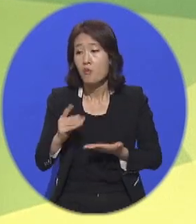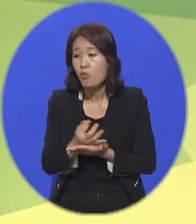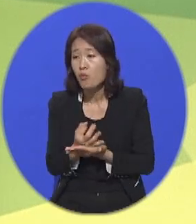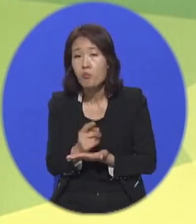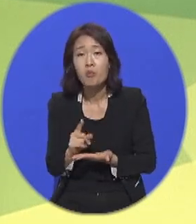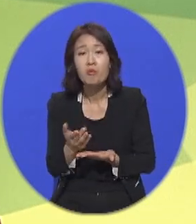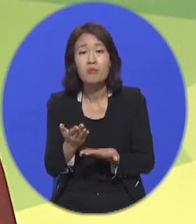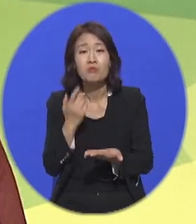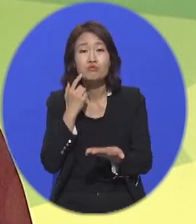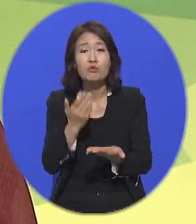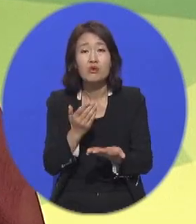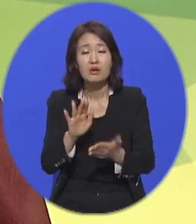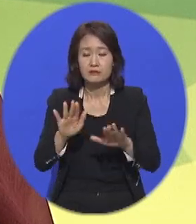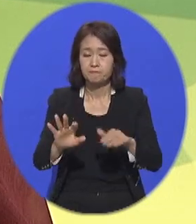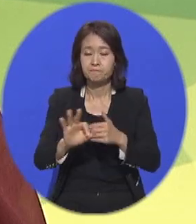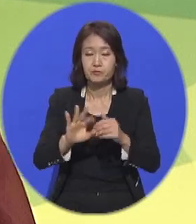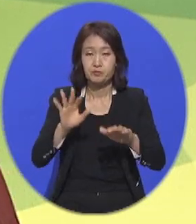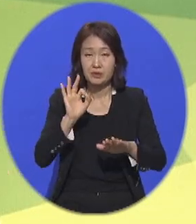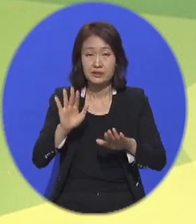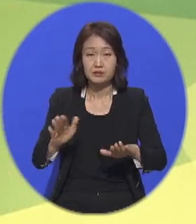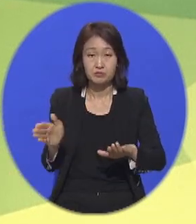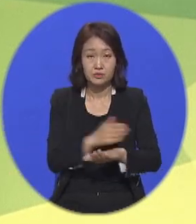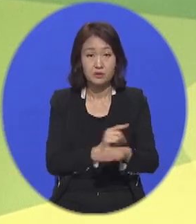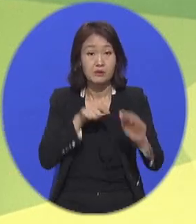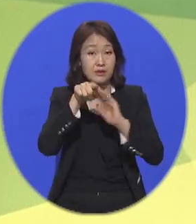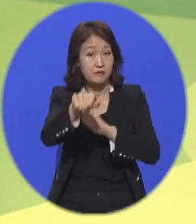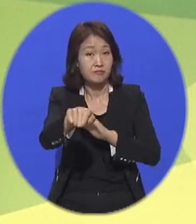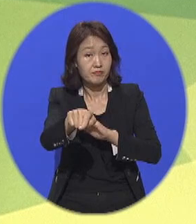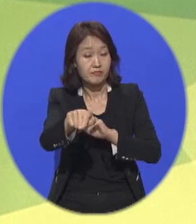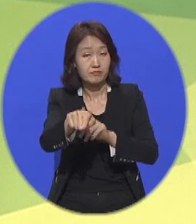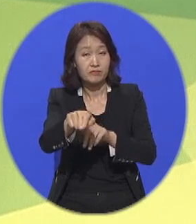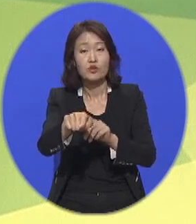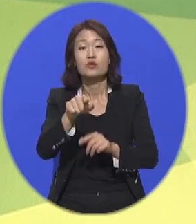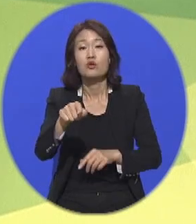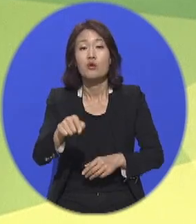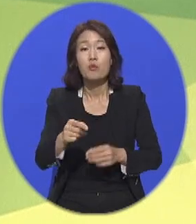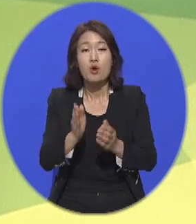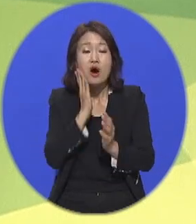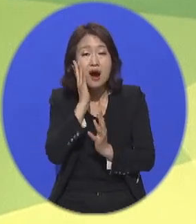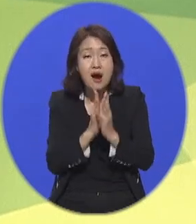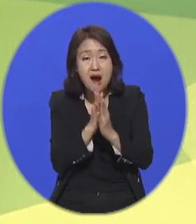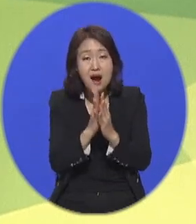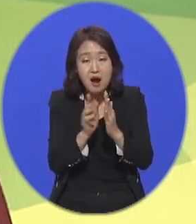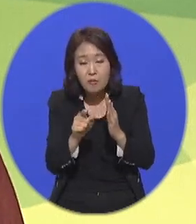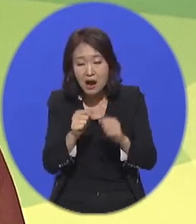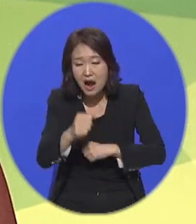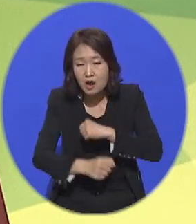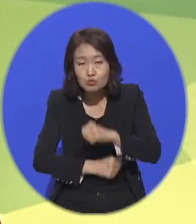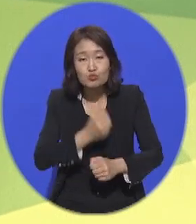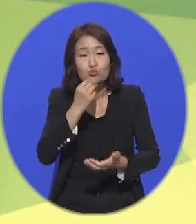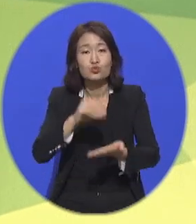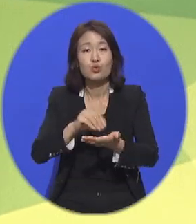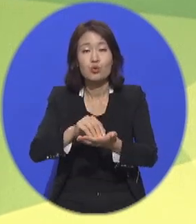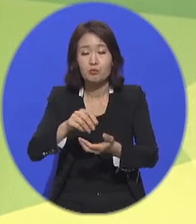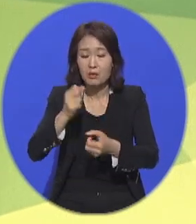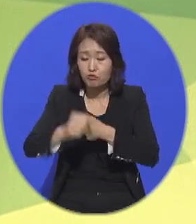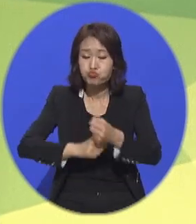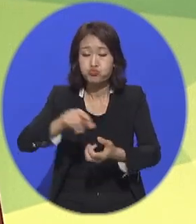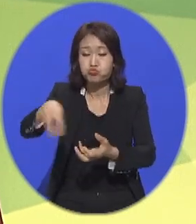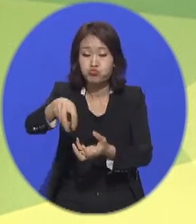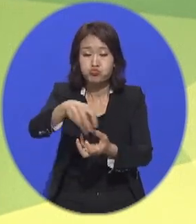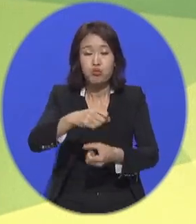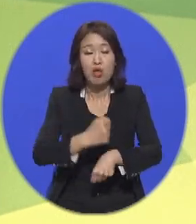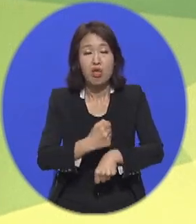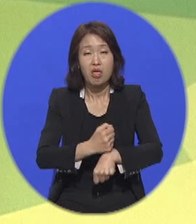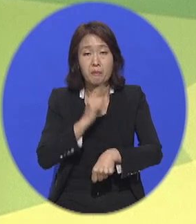팝니까? 그러면 지금부터 밖에 나가서 예, 네가 잡초에서 자라고 있는 아무 돌멩이나 하나 주워오거라. 아, 그래요?